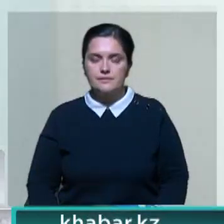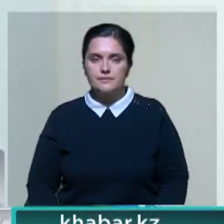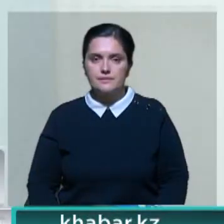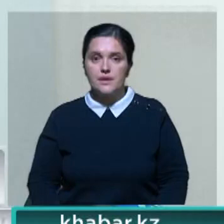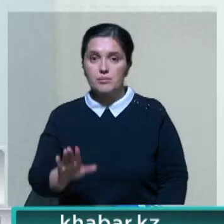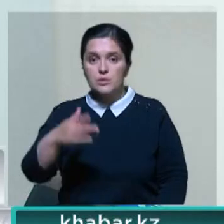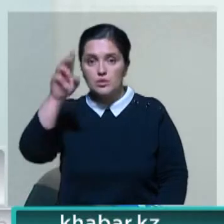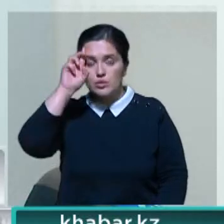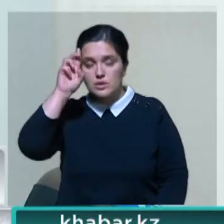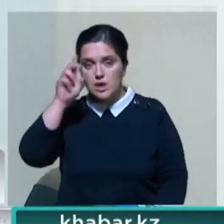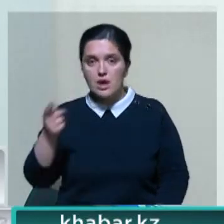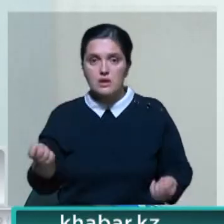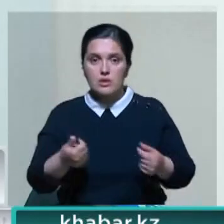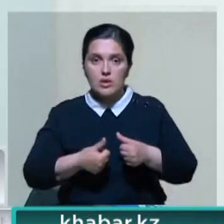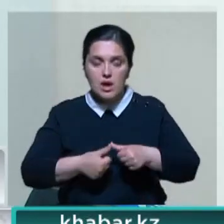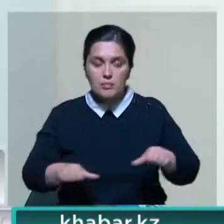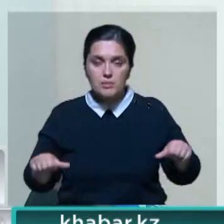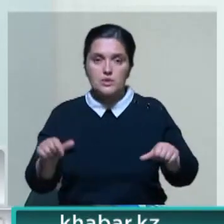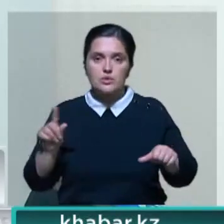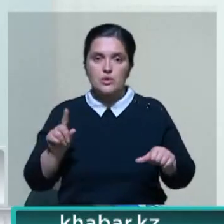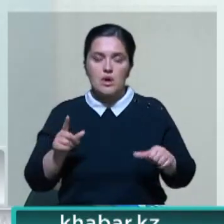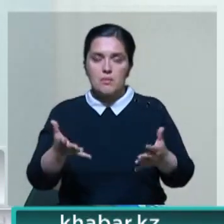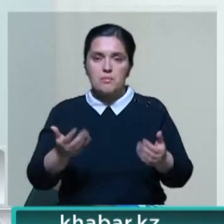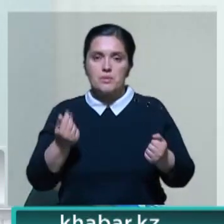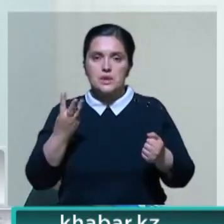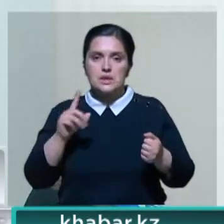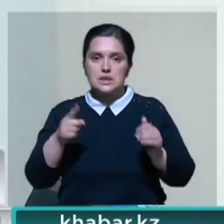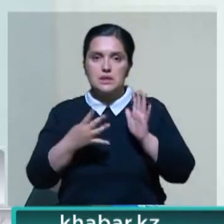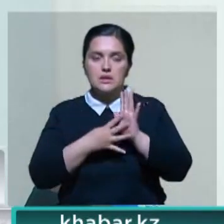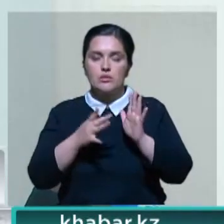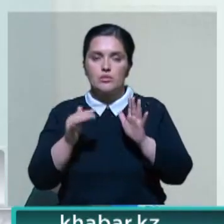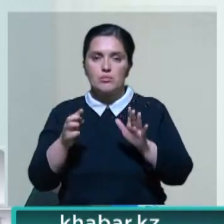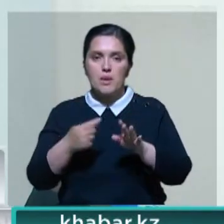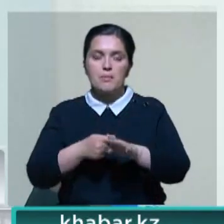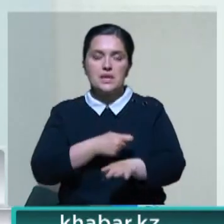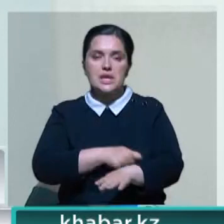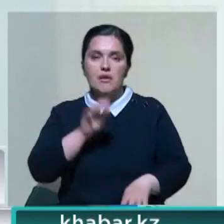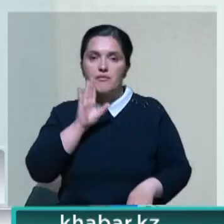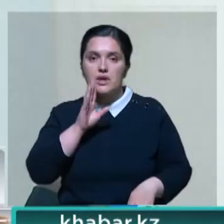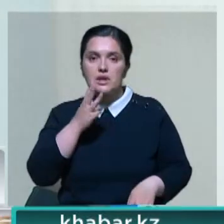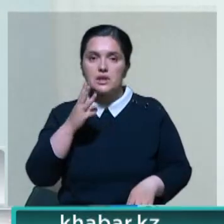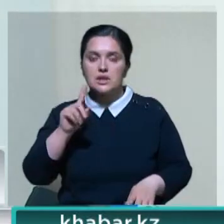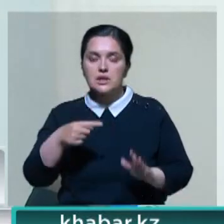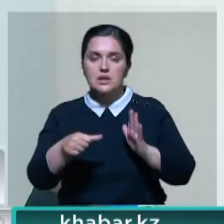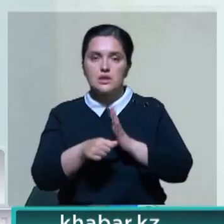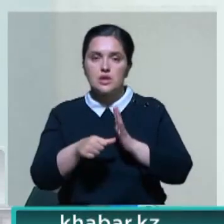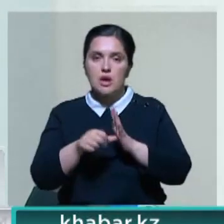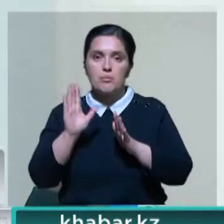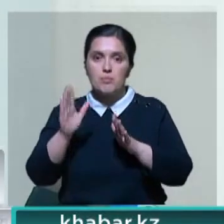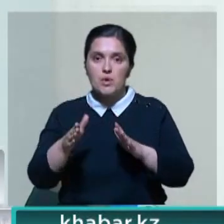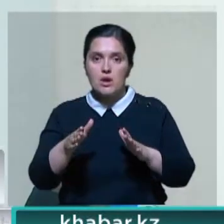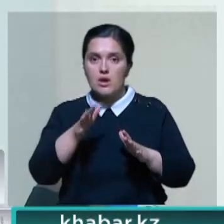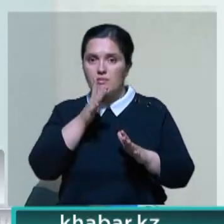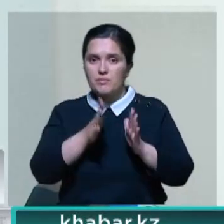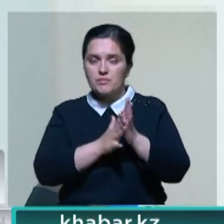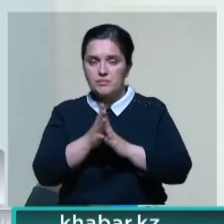Межгосударственной координационной комиссии согласовано, что регион получит 3,9 миллиарда кубометров воды. Из них 3,6 миллиарда поступит в период